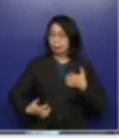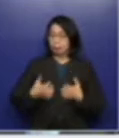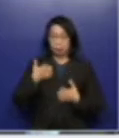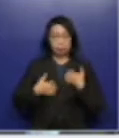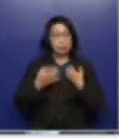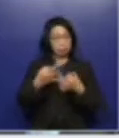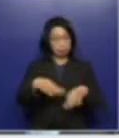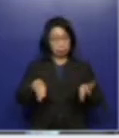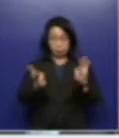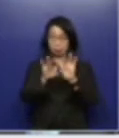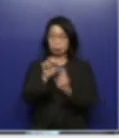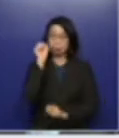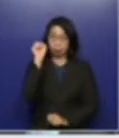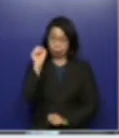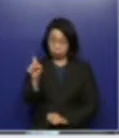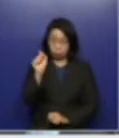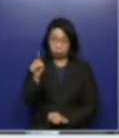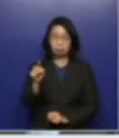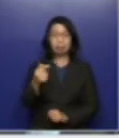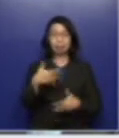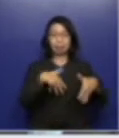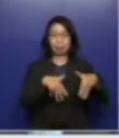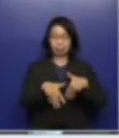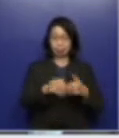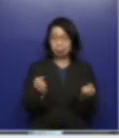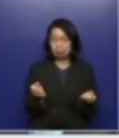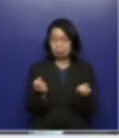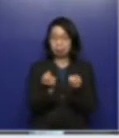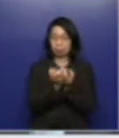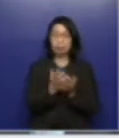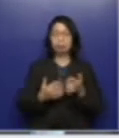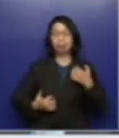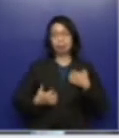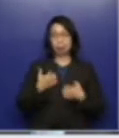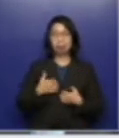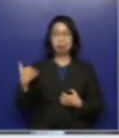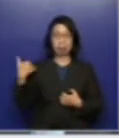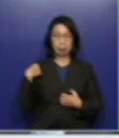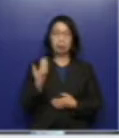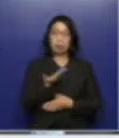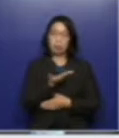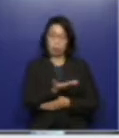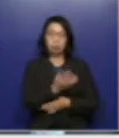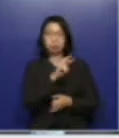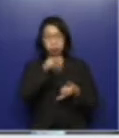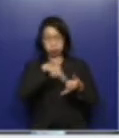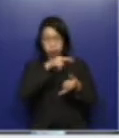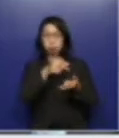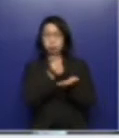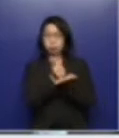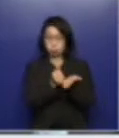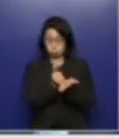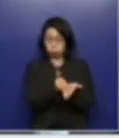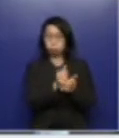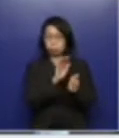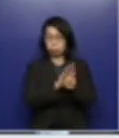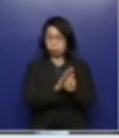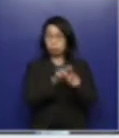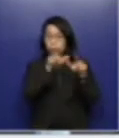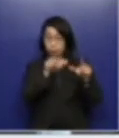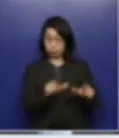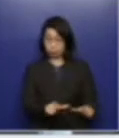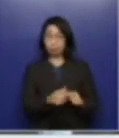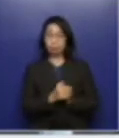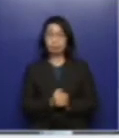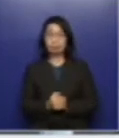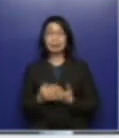จำเป็นอย่างยิ่งนะครับที่พี่น้องประชาชนผู้ได้รับผลกระทบจะต้องได้รับการดูแลแก้ไขมันก็เป็นหน้าที่ของ